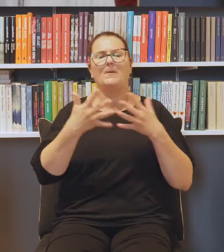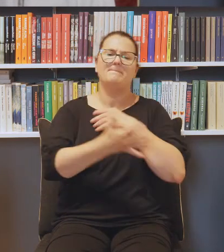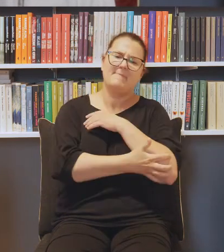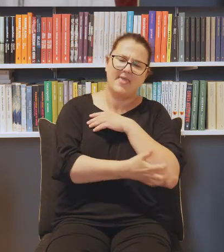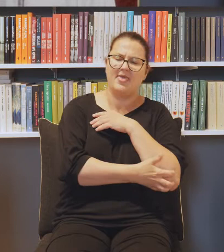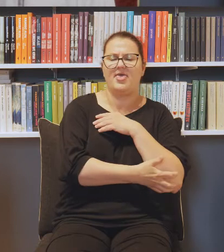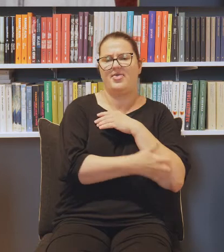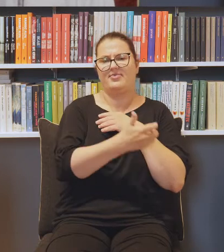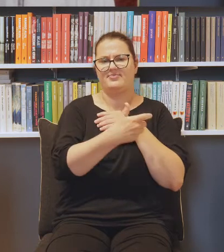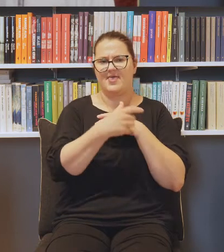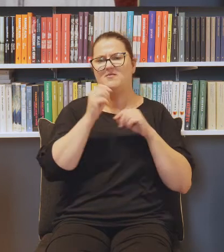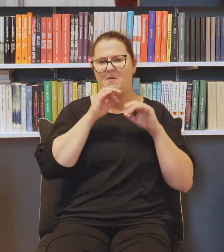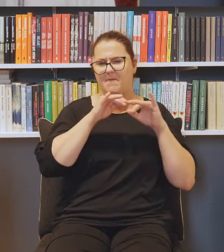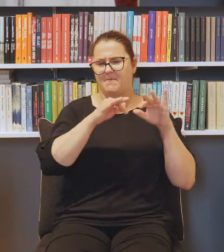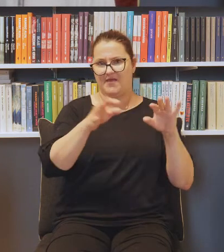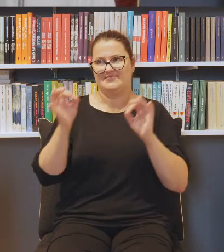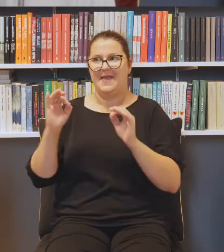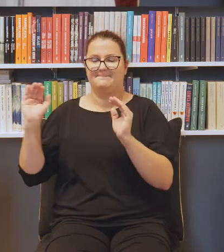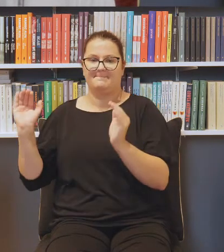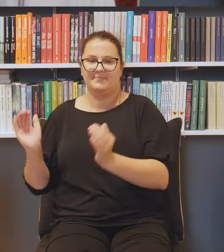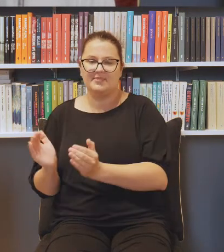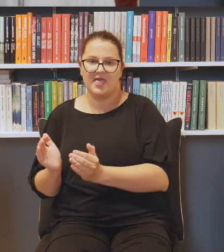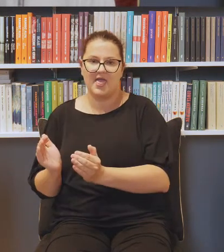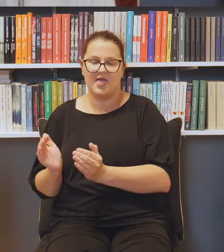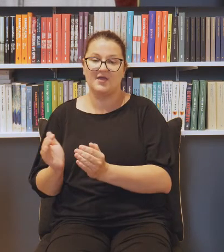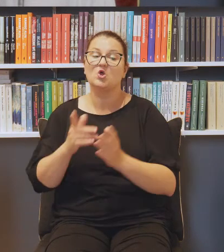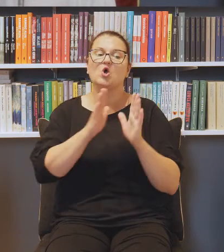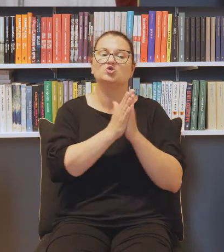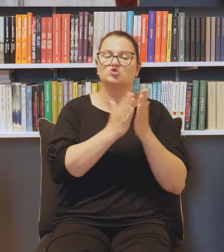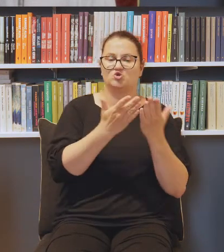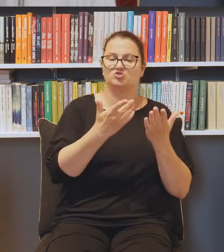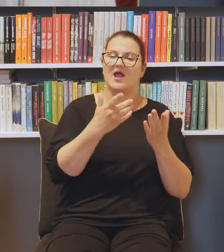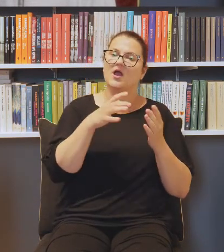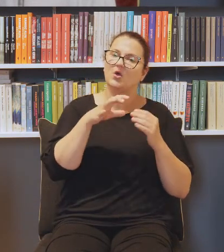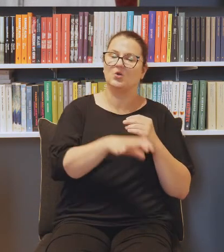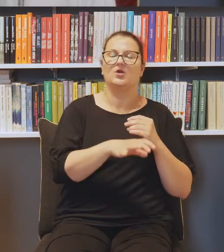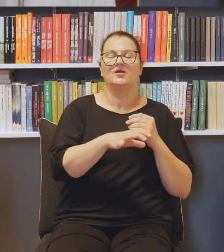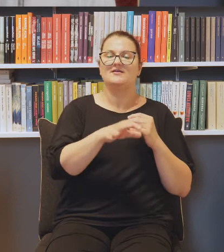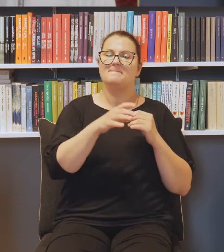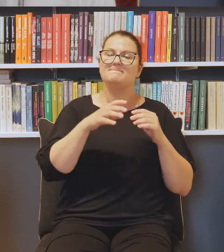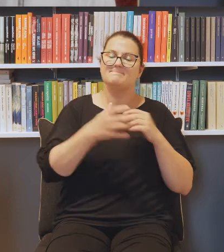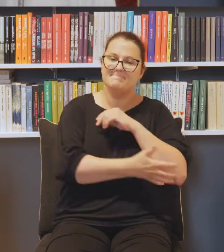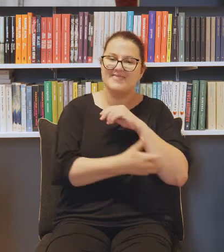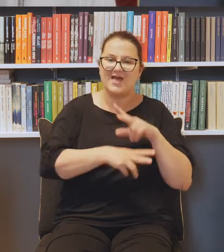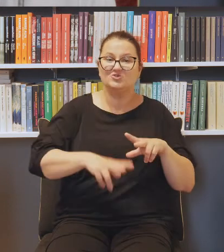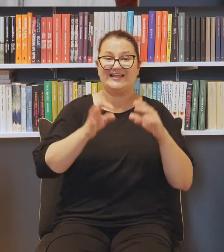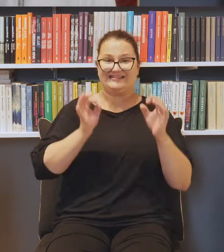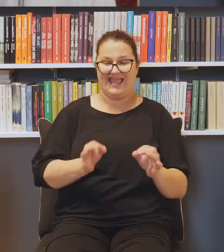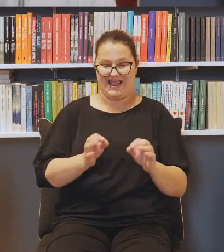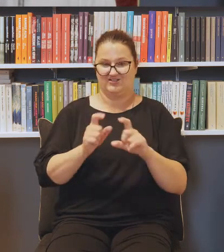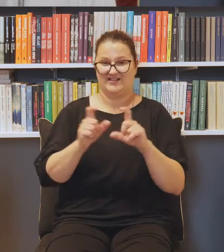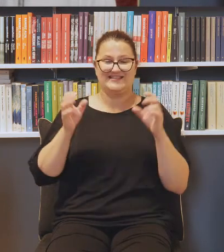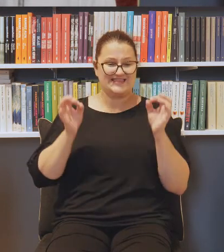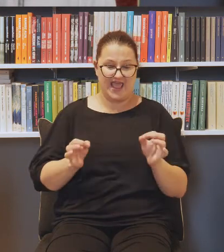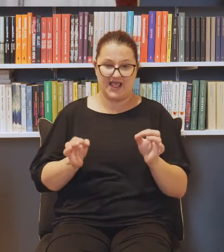czy ubóstwo były bardziej powszechne niż teraz. To jest książka o biednej rodzinie teraz, tu i teraz. I to nie jest tak, że tego